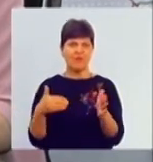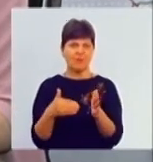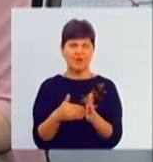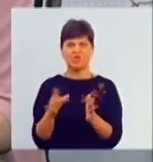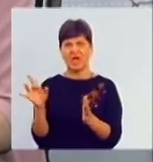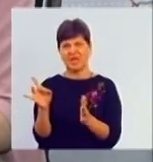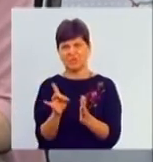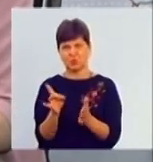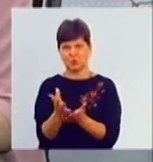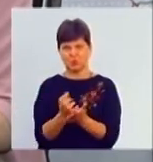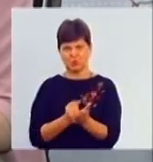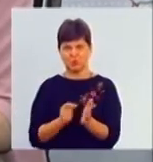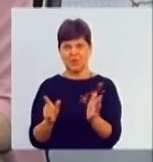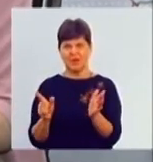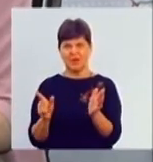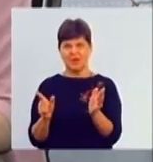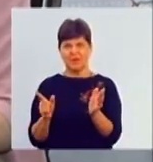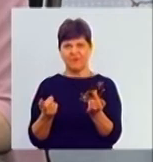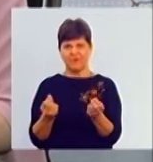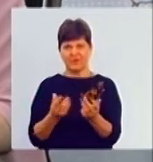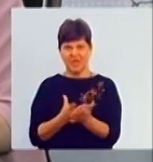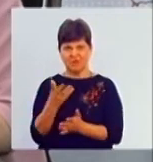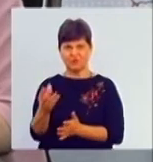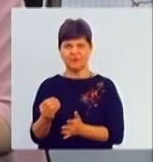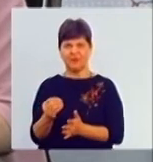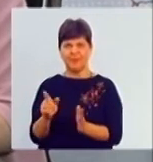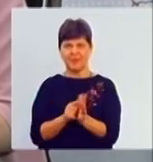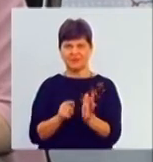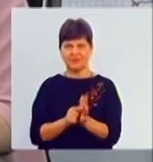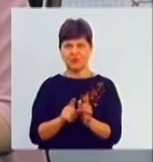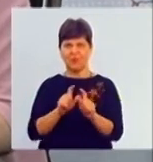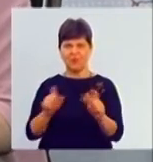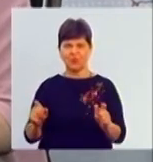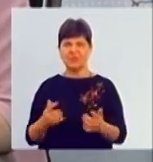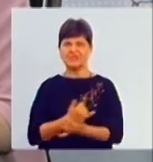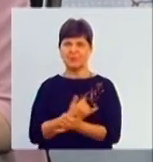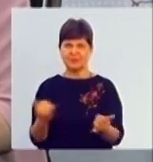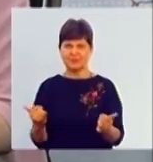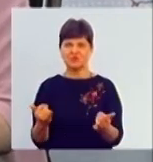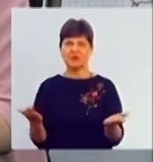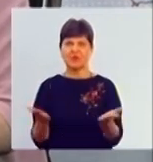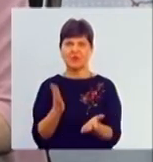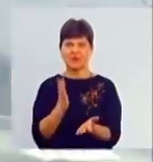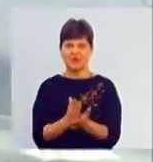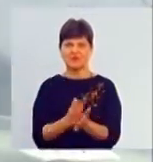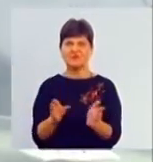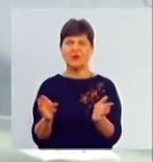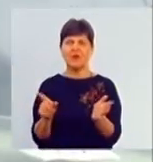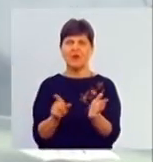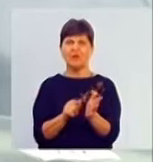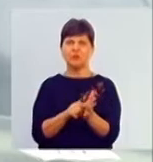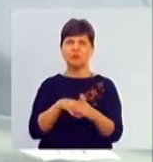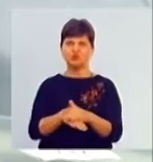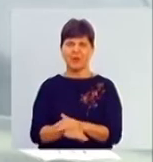фінансового пенсійного фонду і вони забезпечені тими коштами, які є в бюджеті пенсійного фонду. Начальник